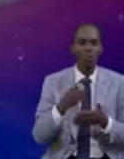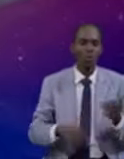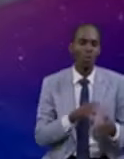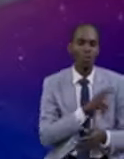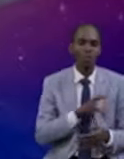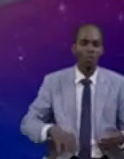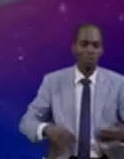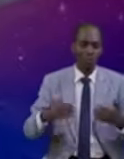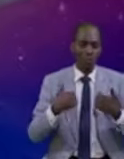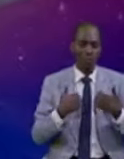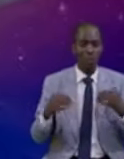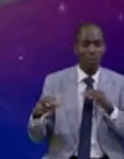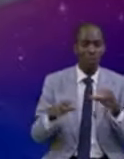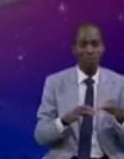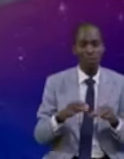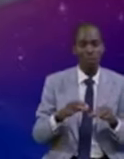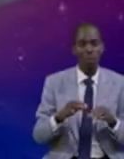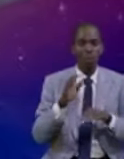du